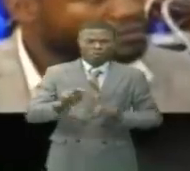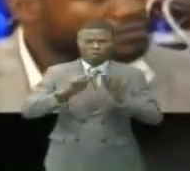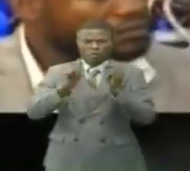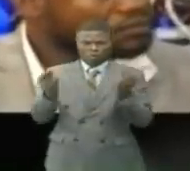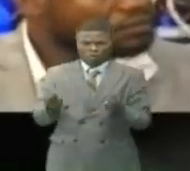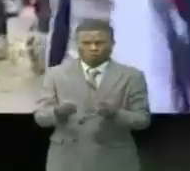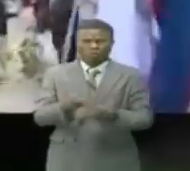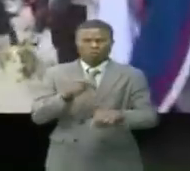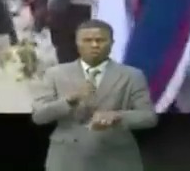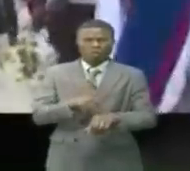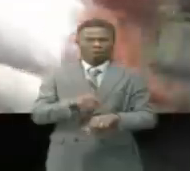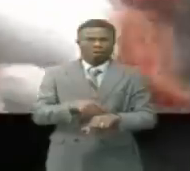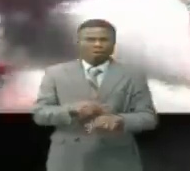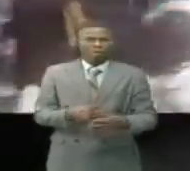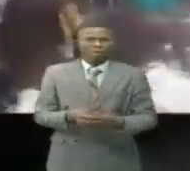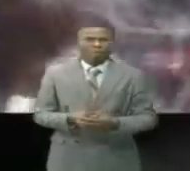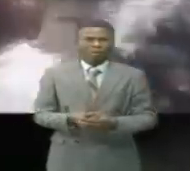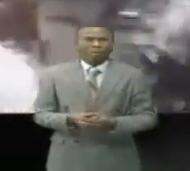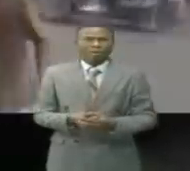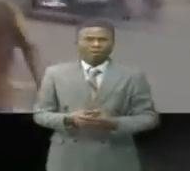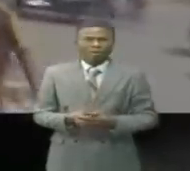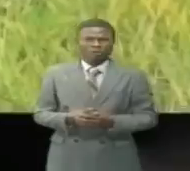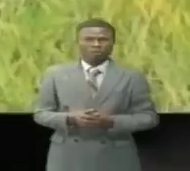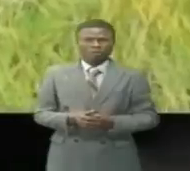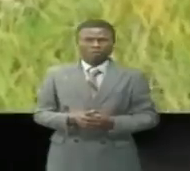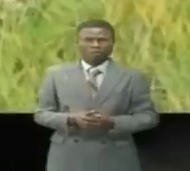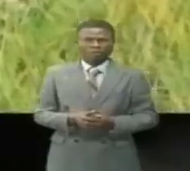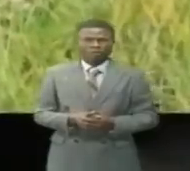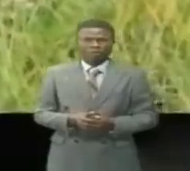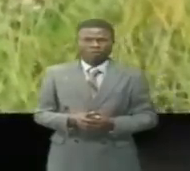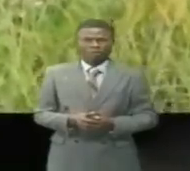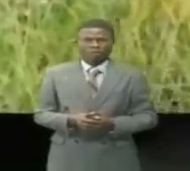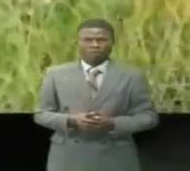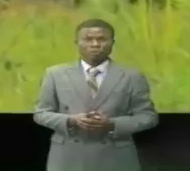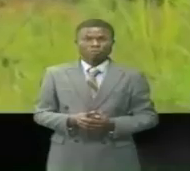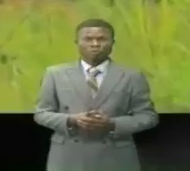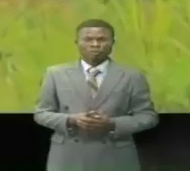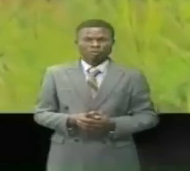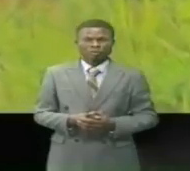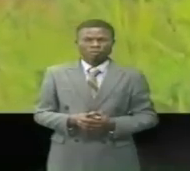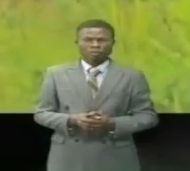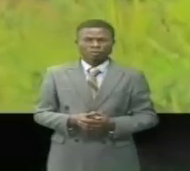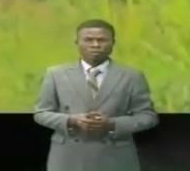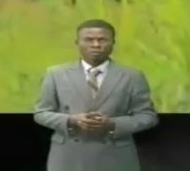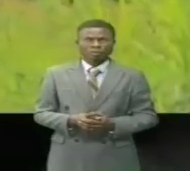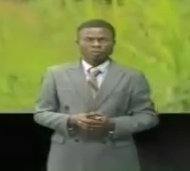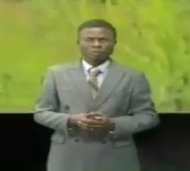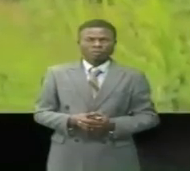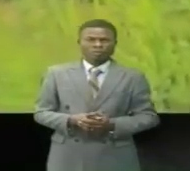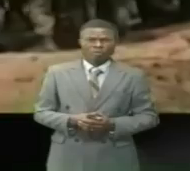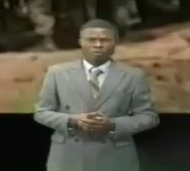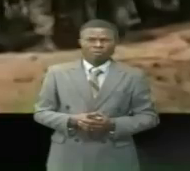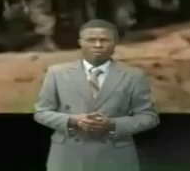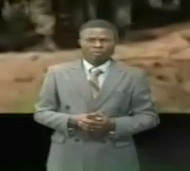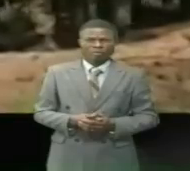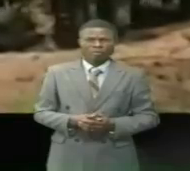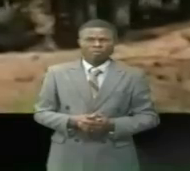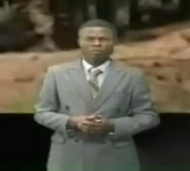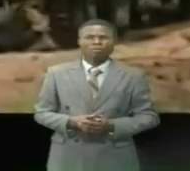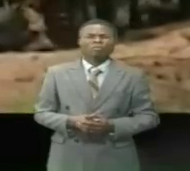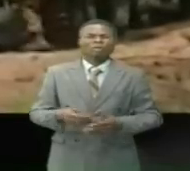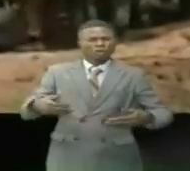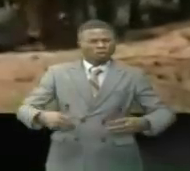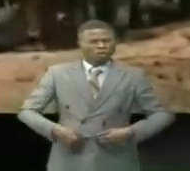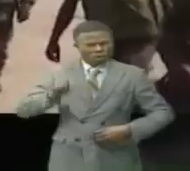citoyen Kepi Blanc recommande à tous les jeunes sur toute l'étendue du pays de s'enrôler massivement au premier